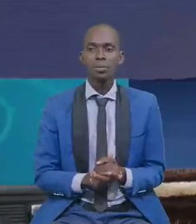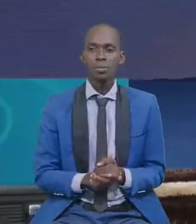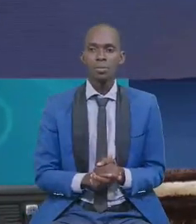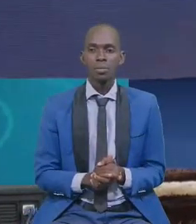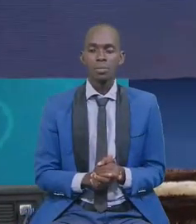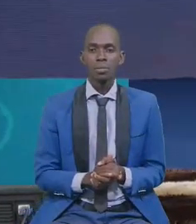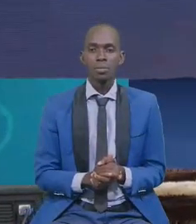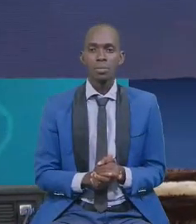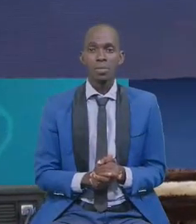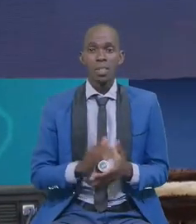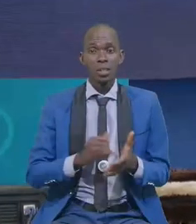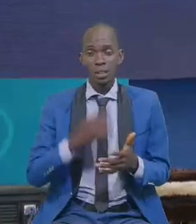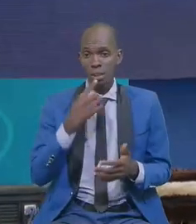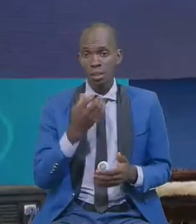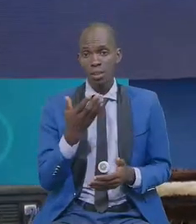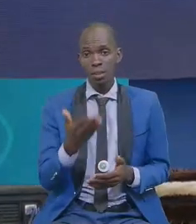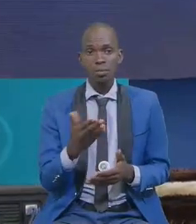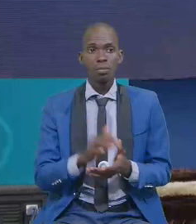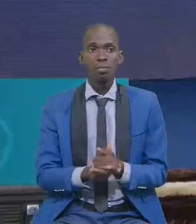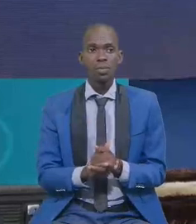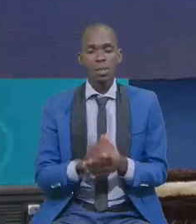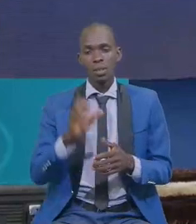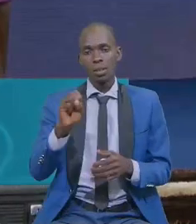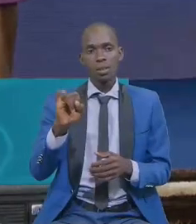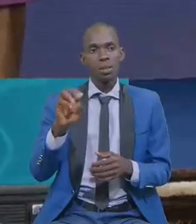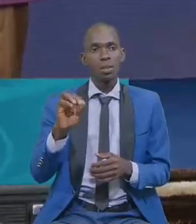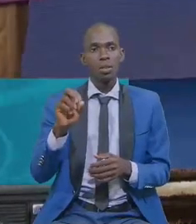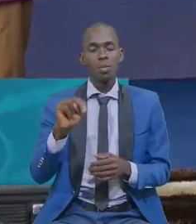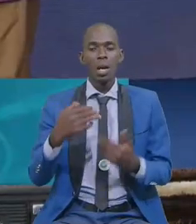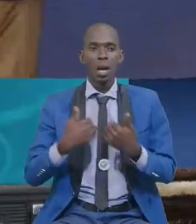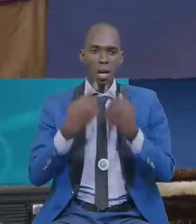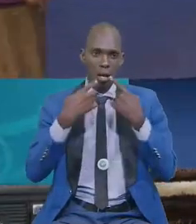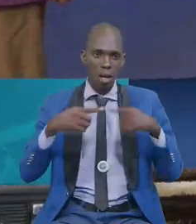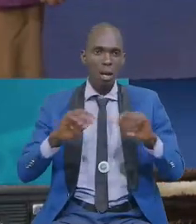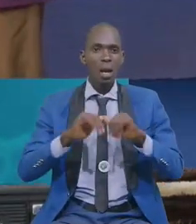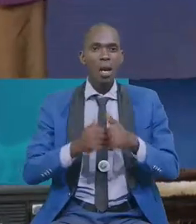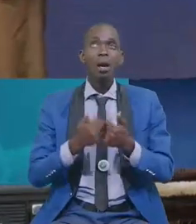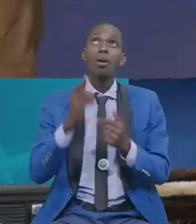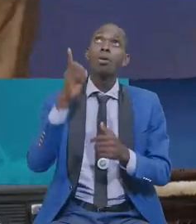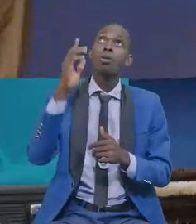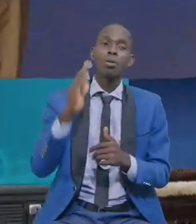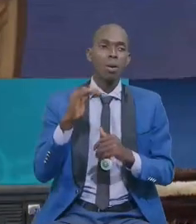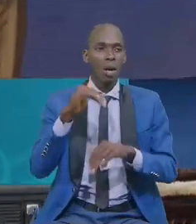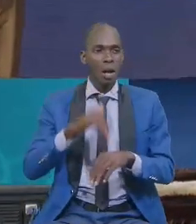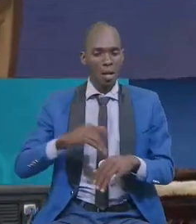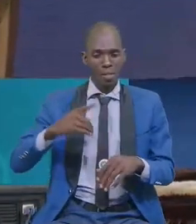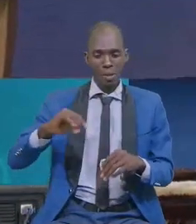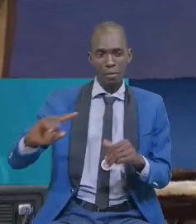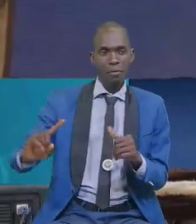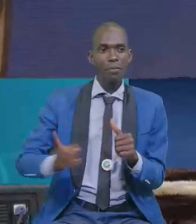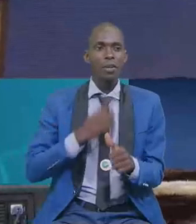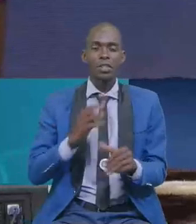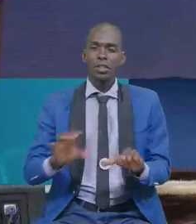Actes 15, 14. Simon a raconté comment Dieu a d'abord jeté